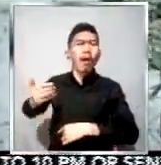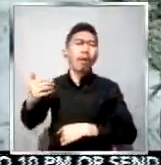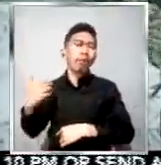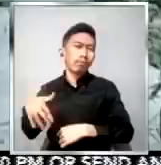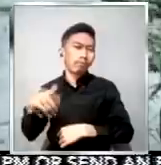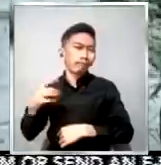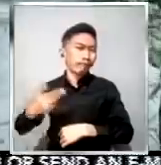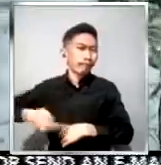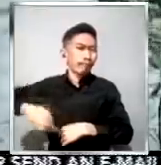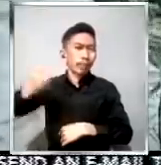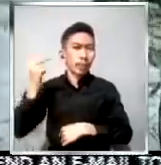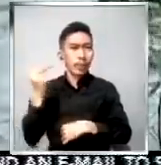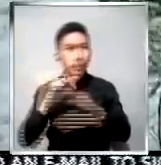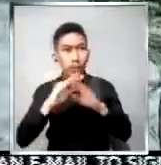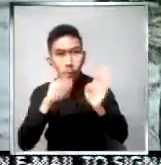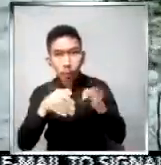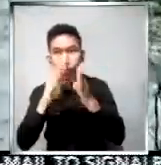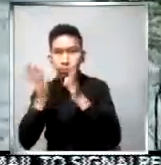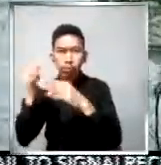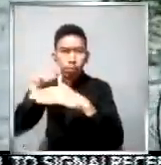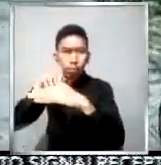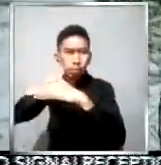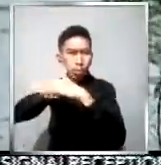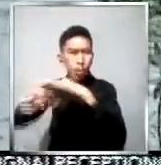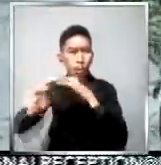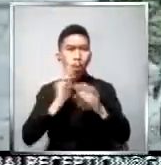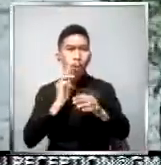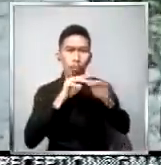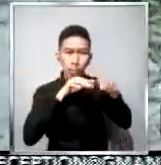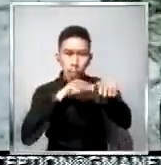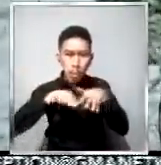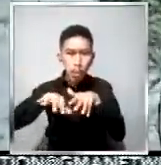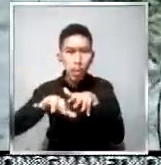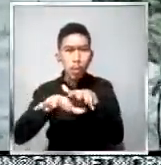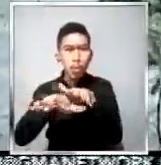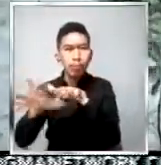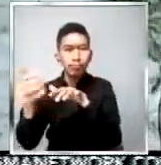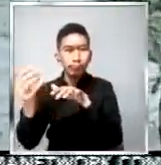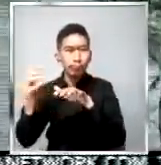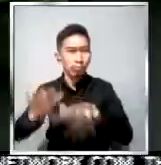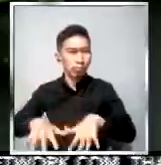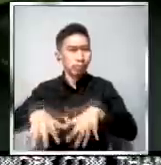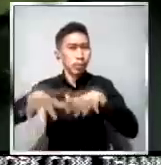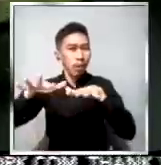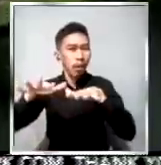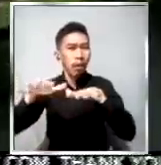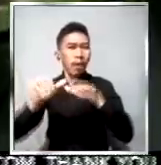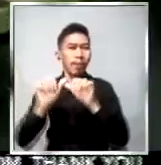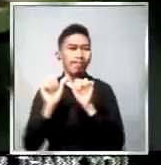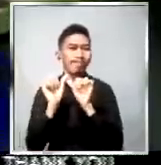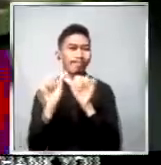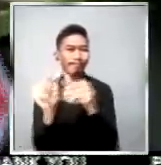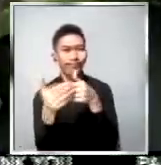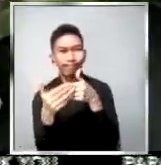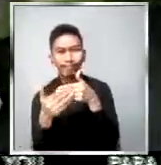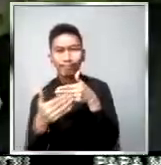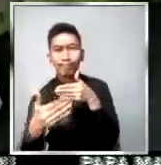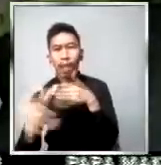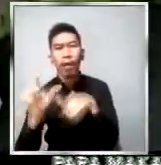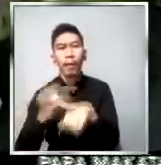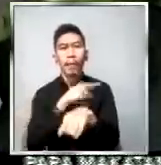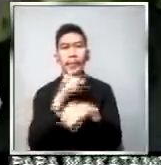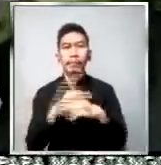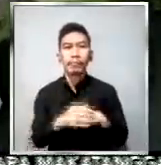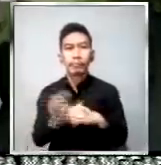tubig at ang tubig daw na ganito kataas, matatagalan pa bago humupa. Si Josefina Caparino, naglaban na lang